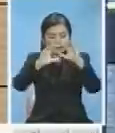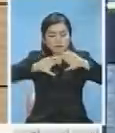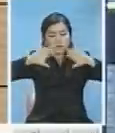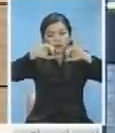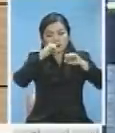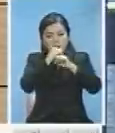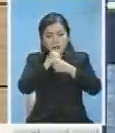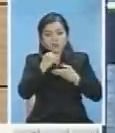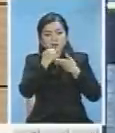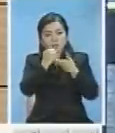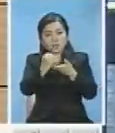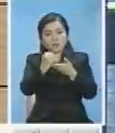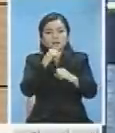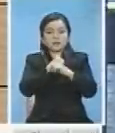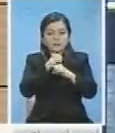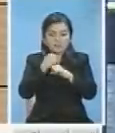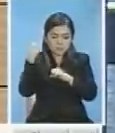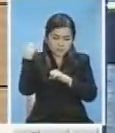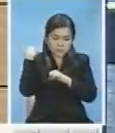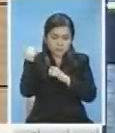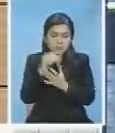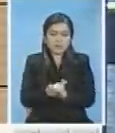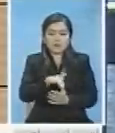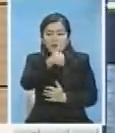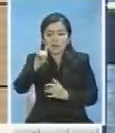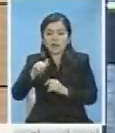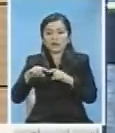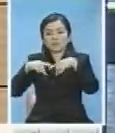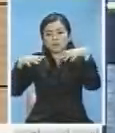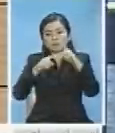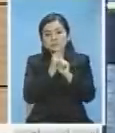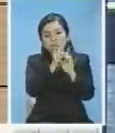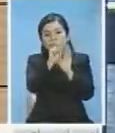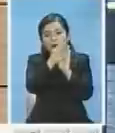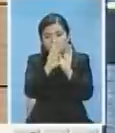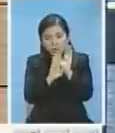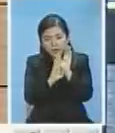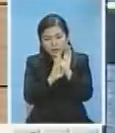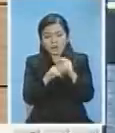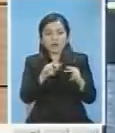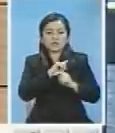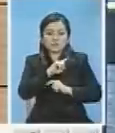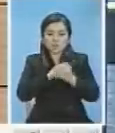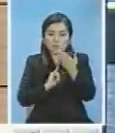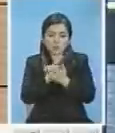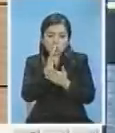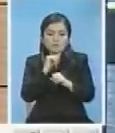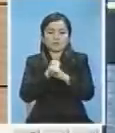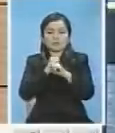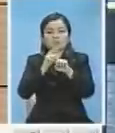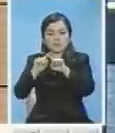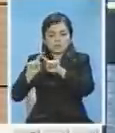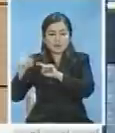รับใช้ฝ่ายการเมืองโดยสามารถทำงานที่อาจจะขัดต่อระเบียบหรืองานในภาระหน้าที่ที่ไม่ถูกต้องเหมาะสมหลายประ